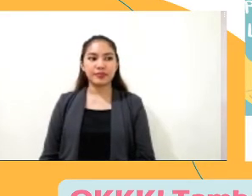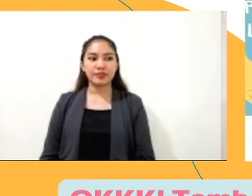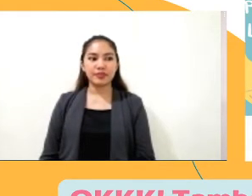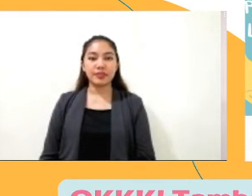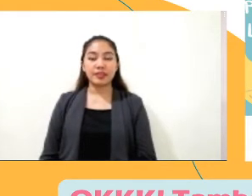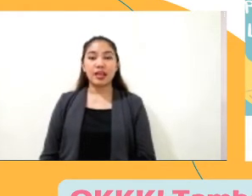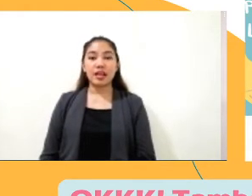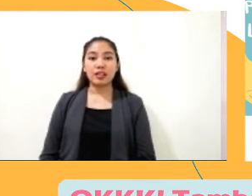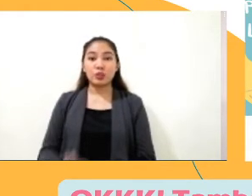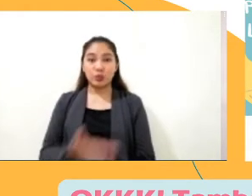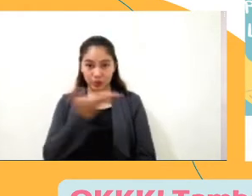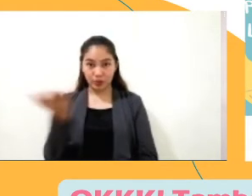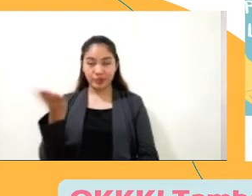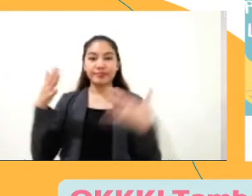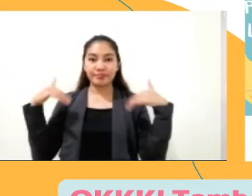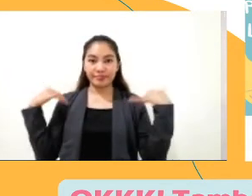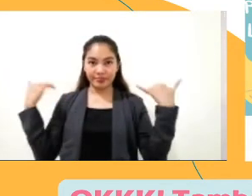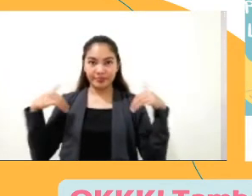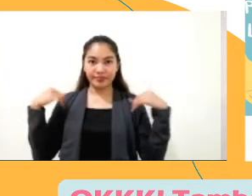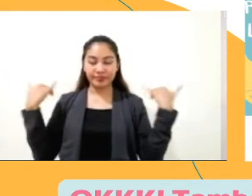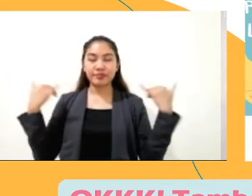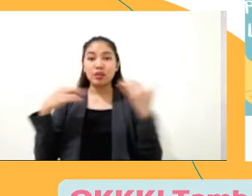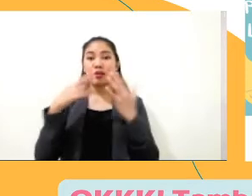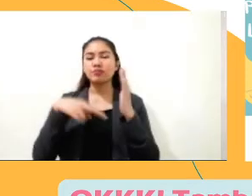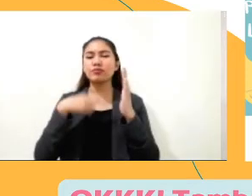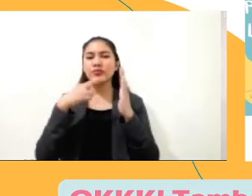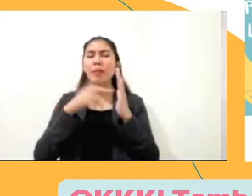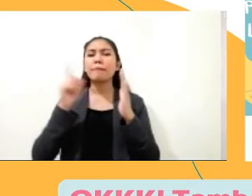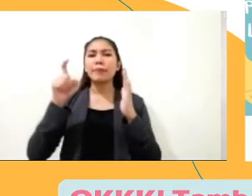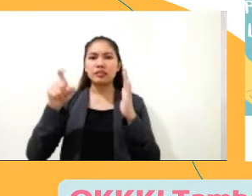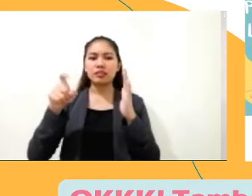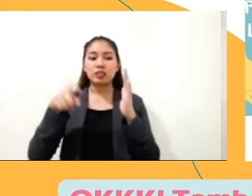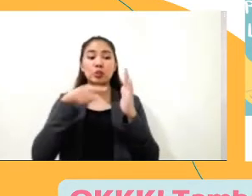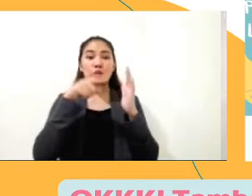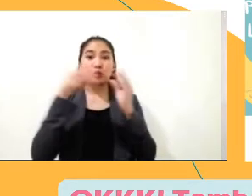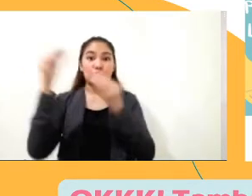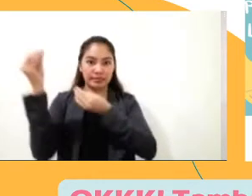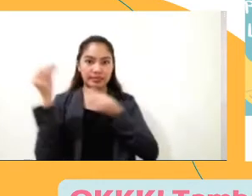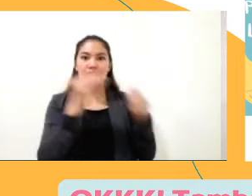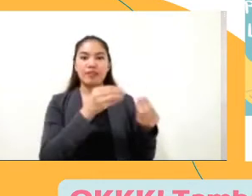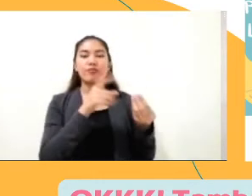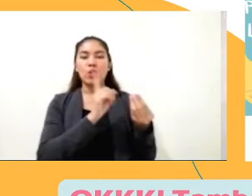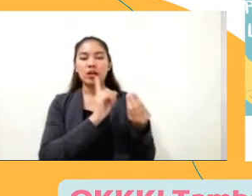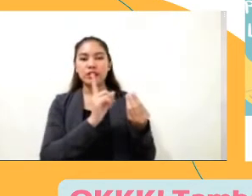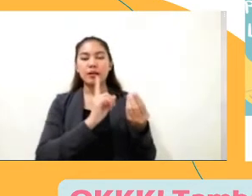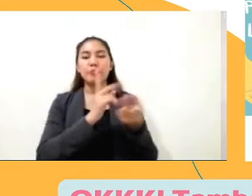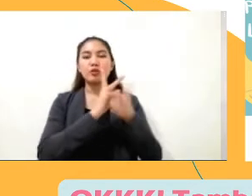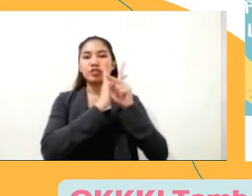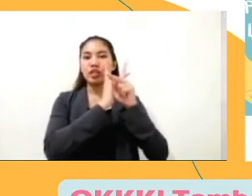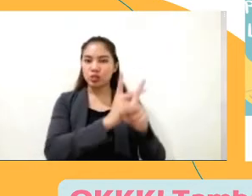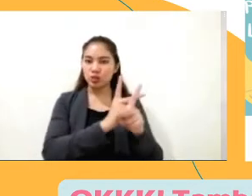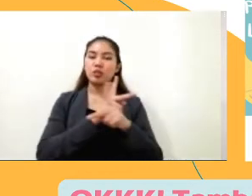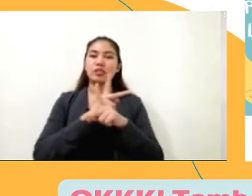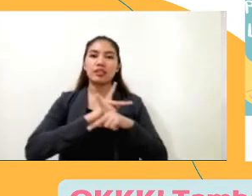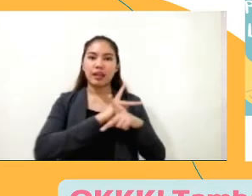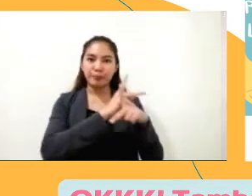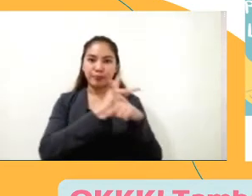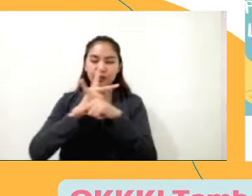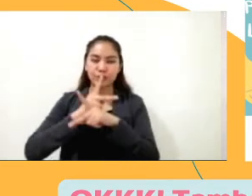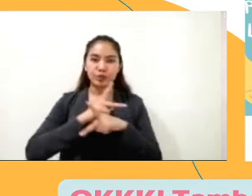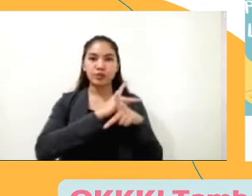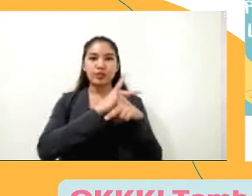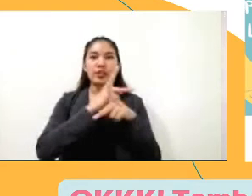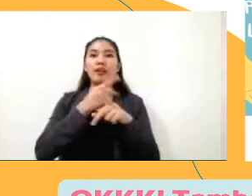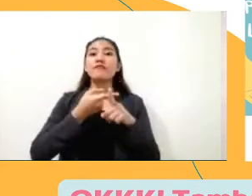mga kabataan, dapat ay nabibigyan tayo ng proteksyon, alaga, at kalinga ng